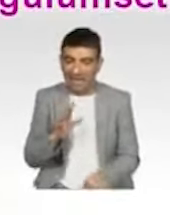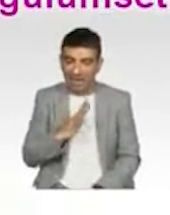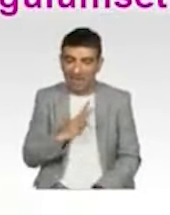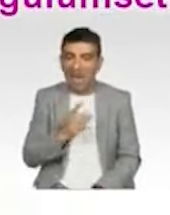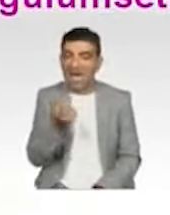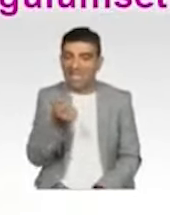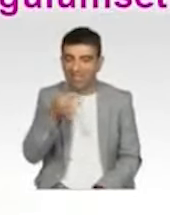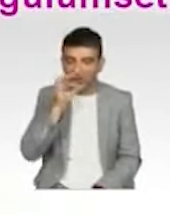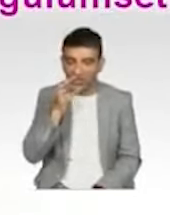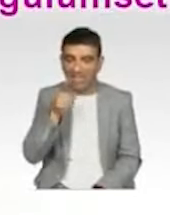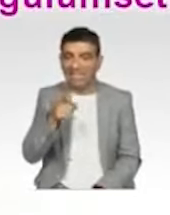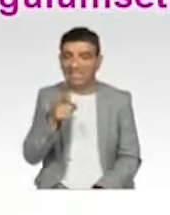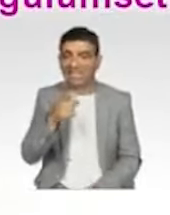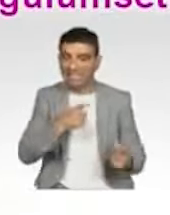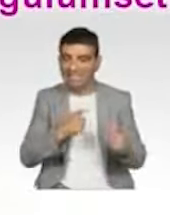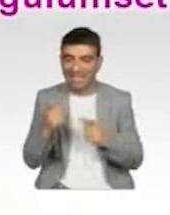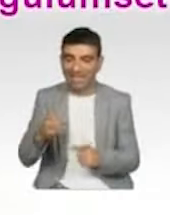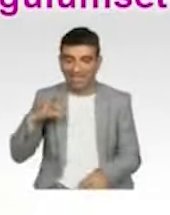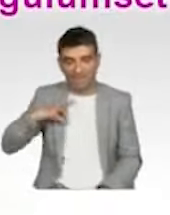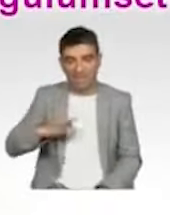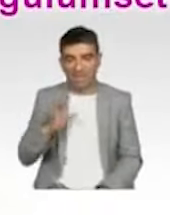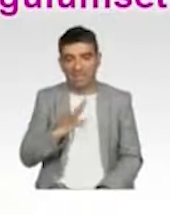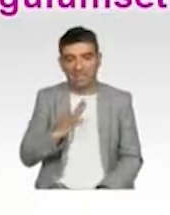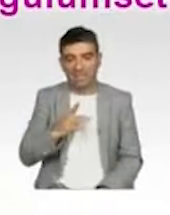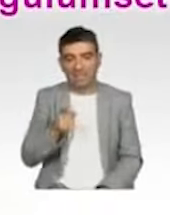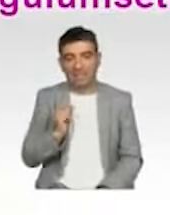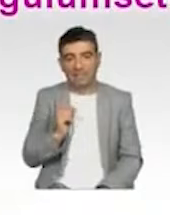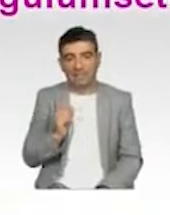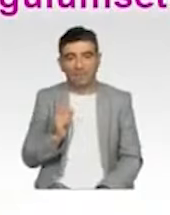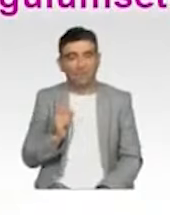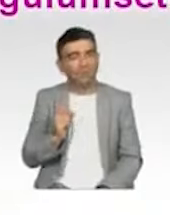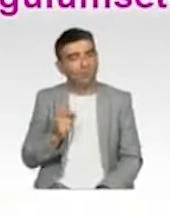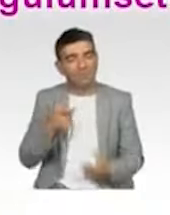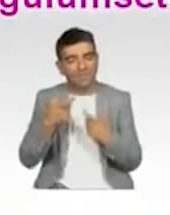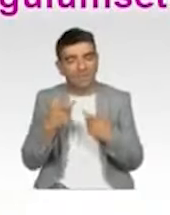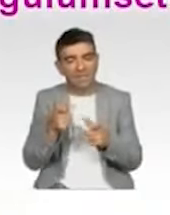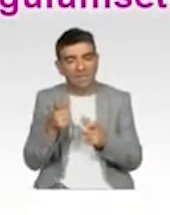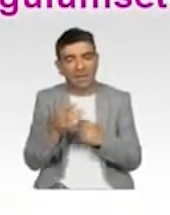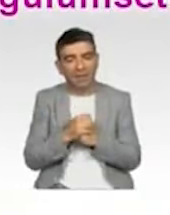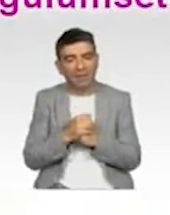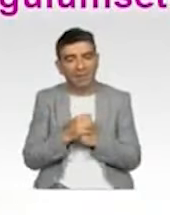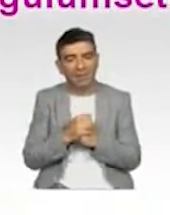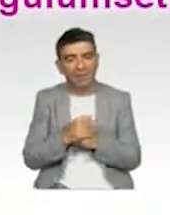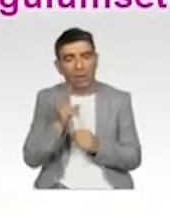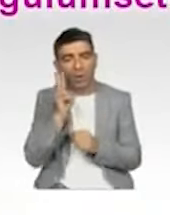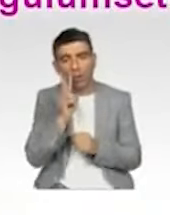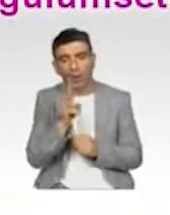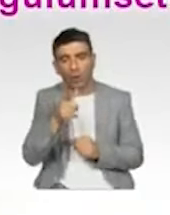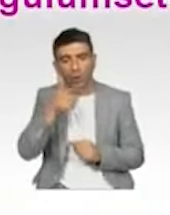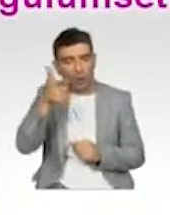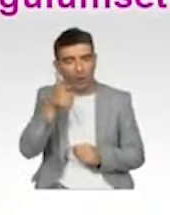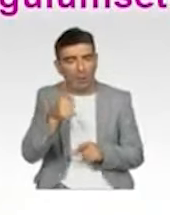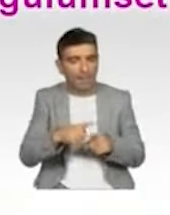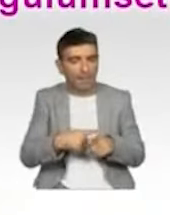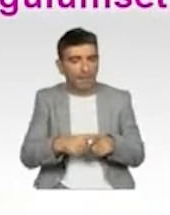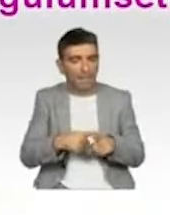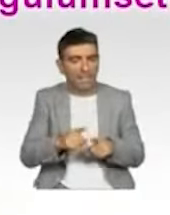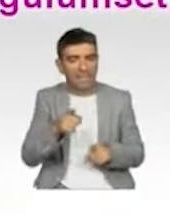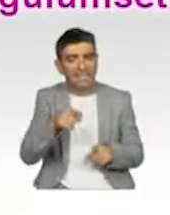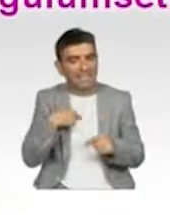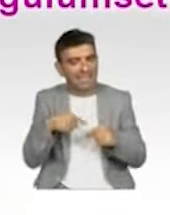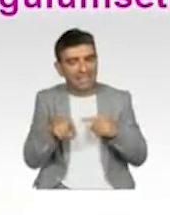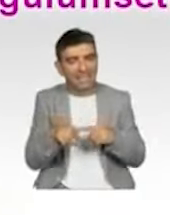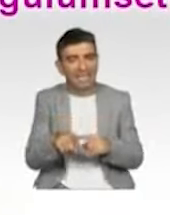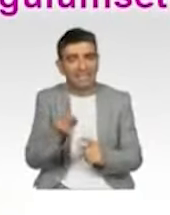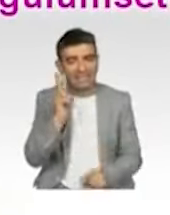az içersek, yerinde içersek faydaları da var. Hatta işte hocam kahve, ben hep kahve görüntülerimi paylaşınca bazen takipçilerim